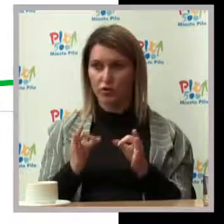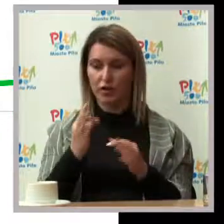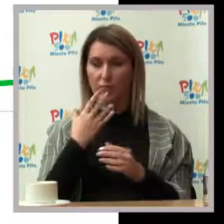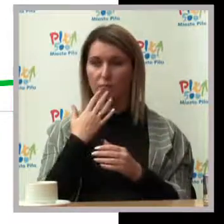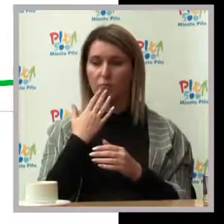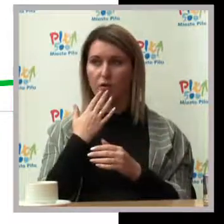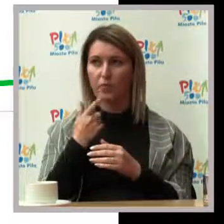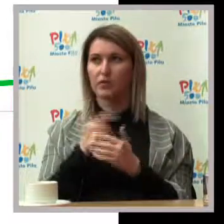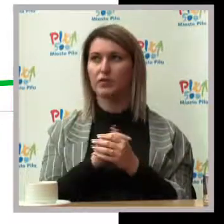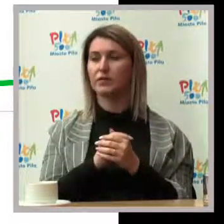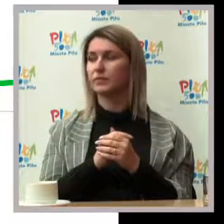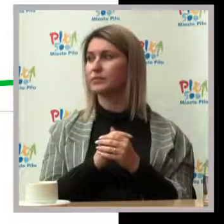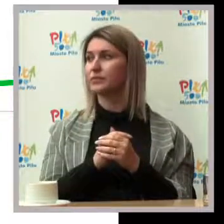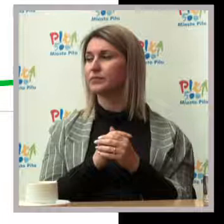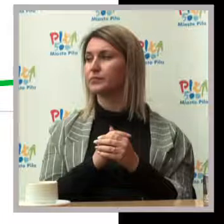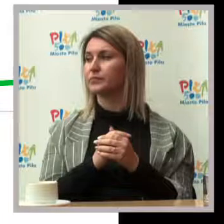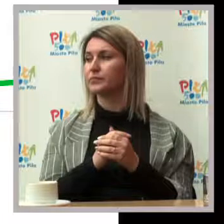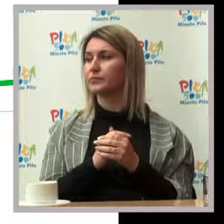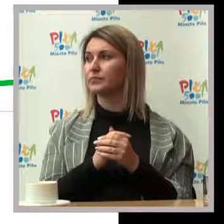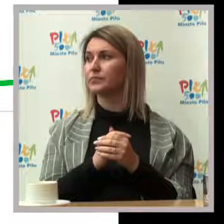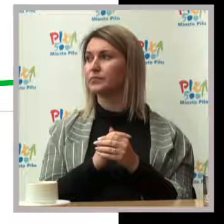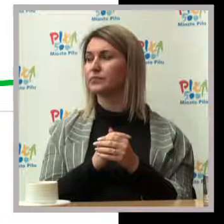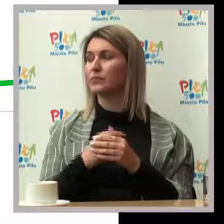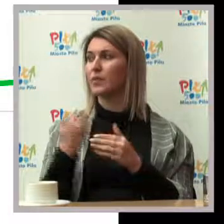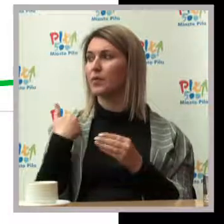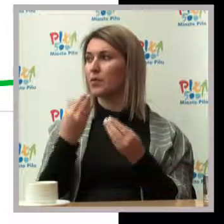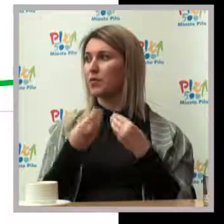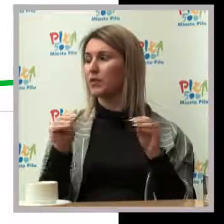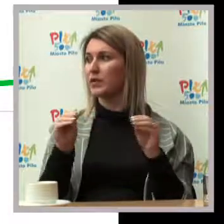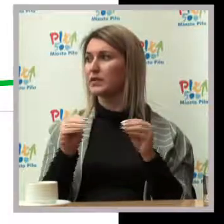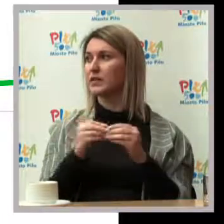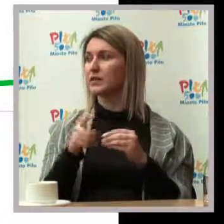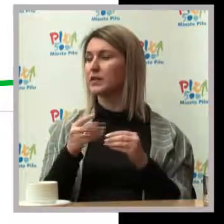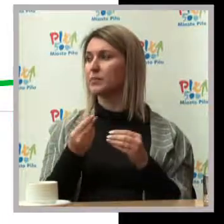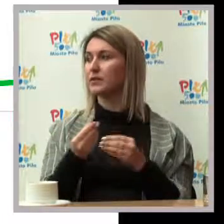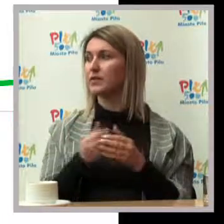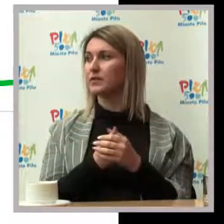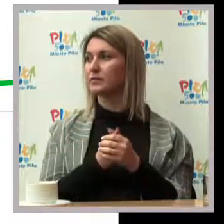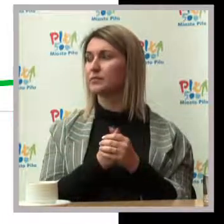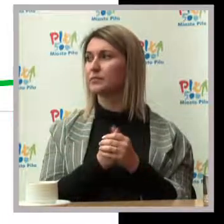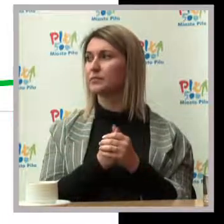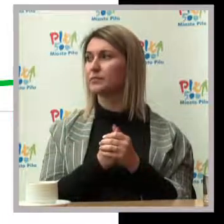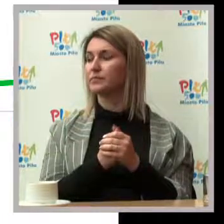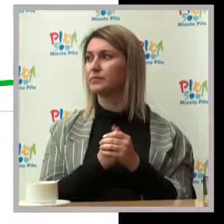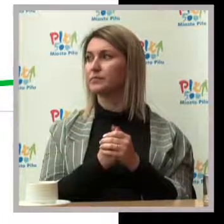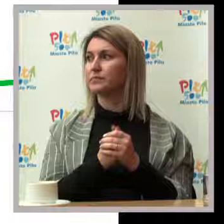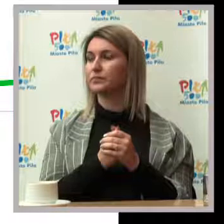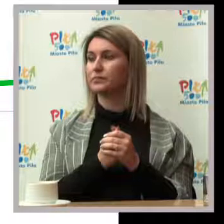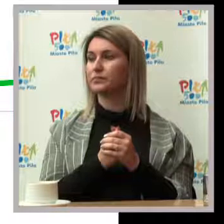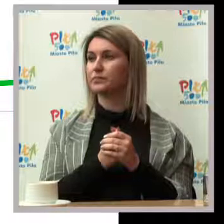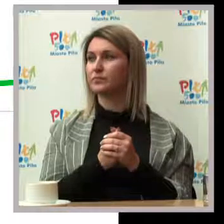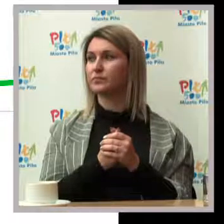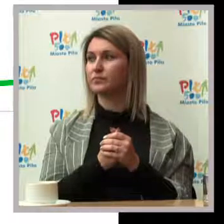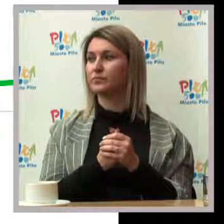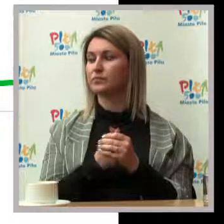wynikające z bieżącego roku w dniu dzisiejszym przekroczyły ustalony plan dochodów w zakresie udziału w PIT dla bieżącego roku i